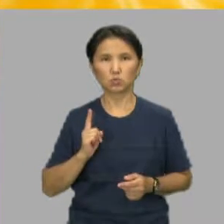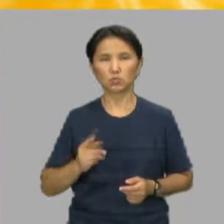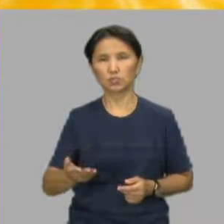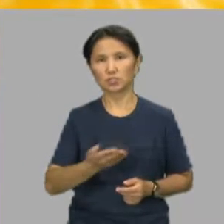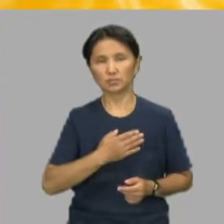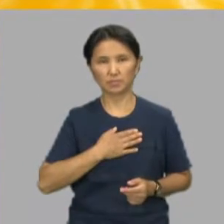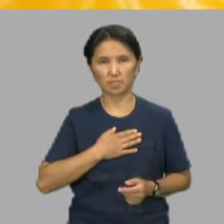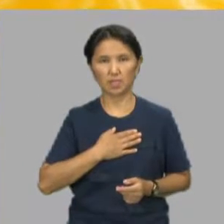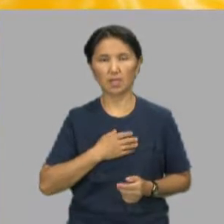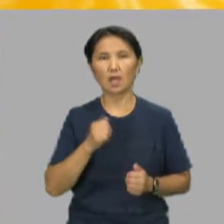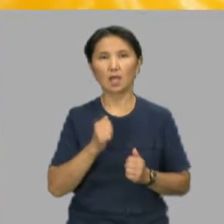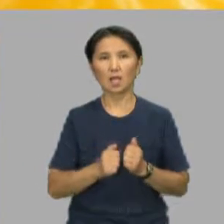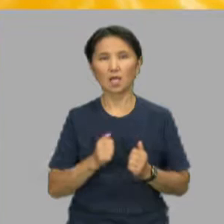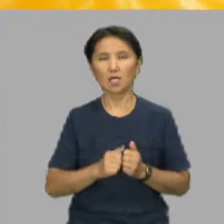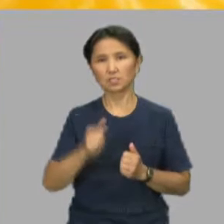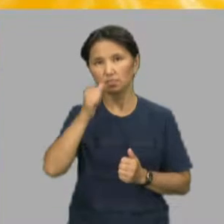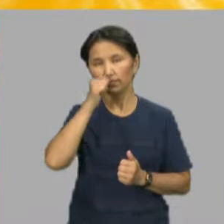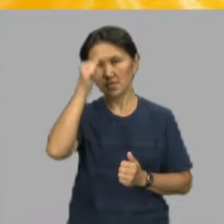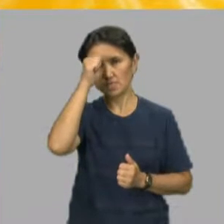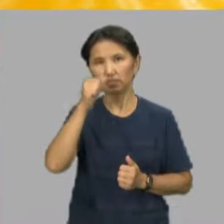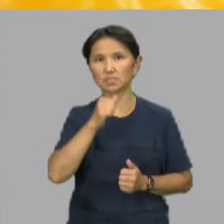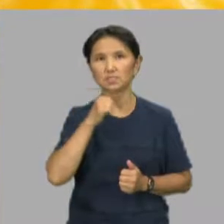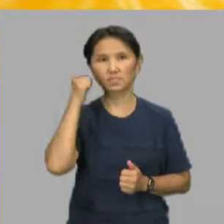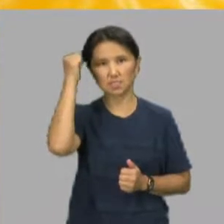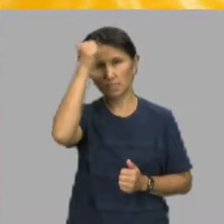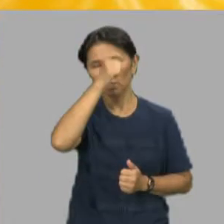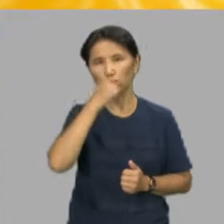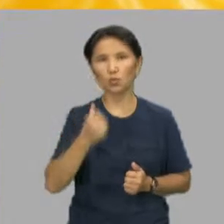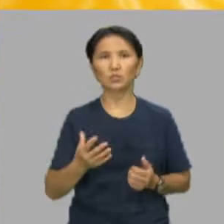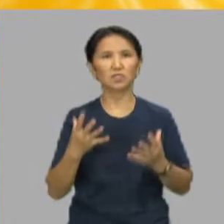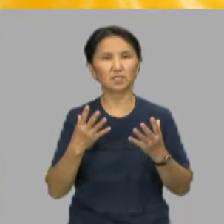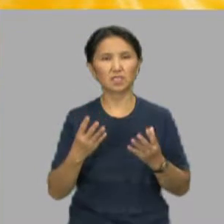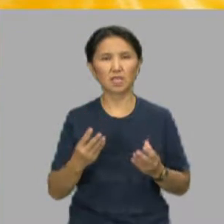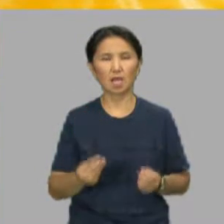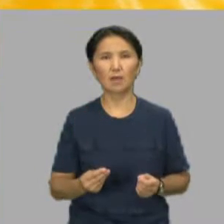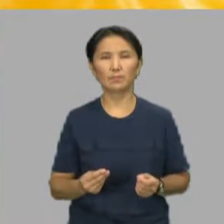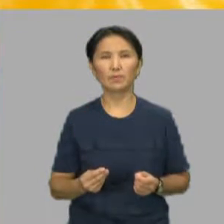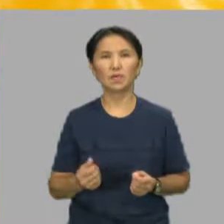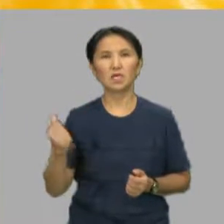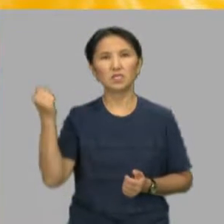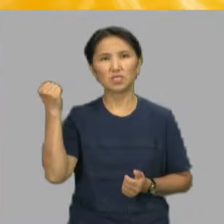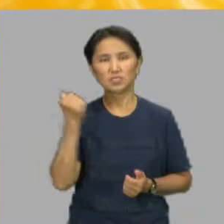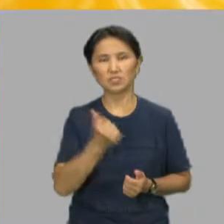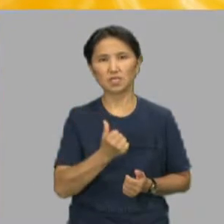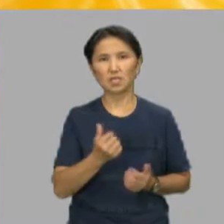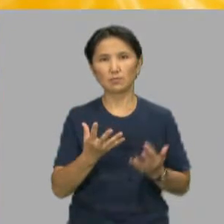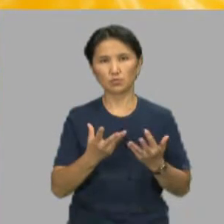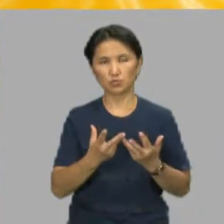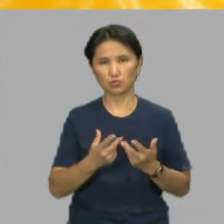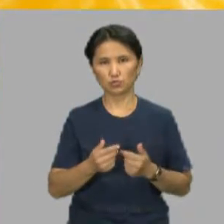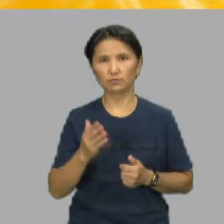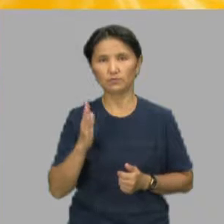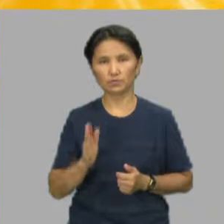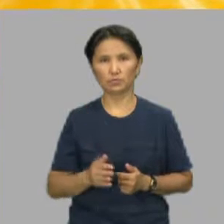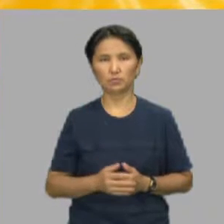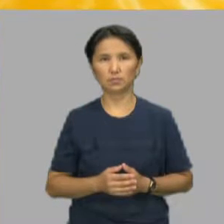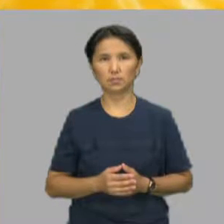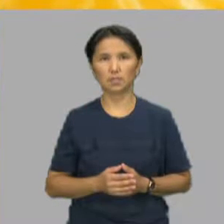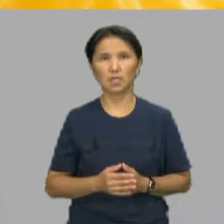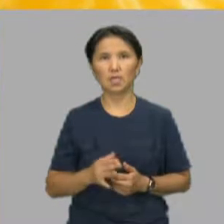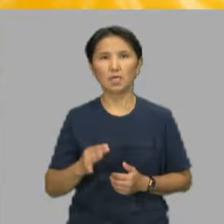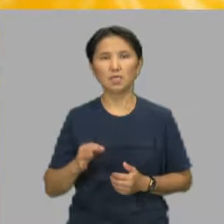Каждый месяц целый год. Дням, неделям счет ведет. И